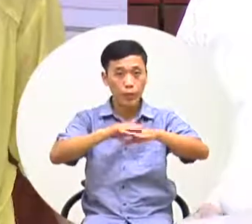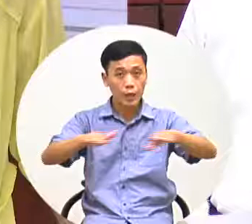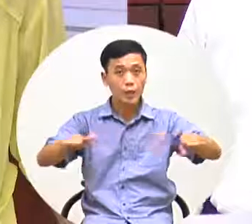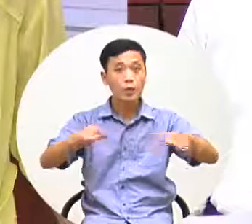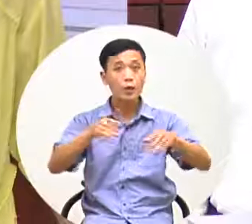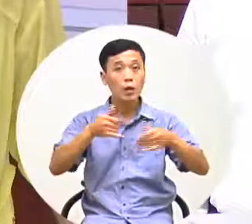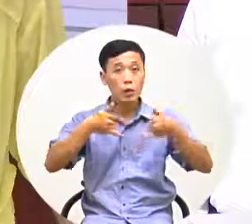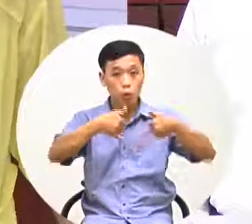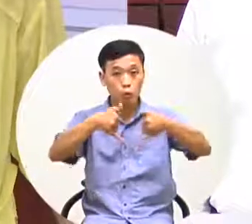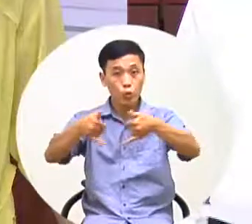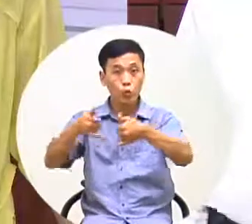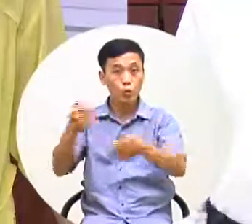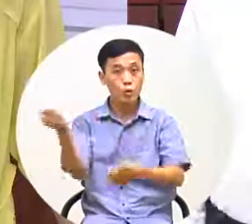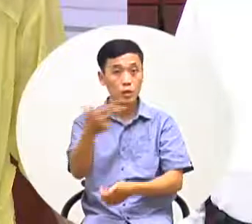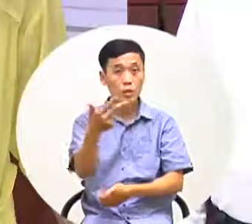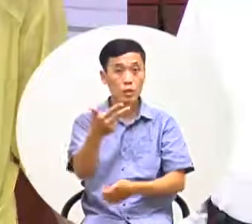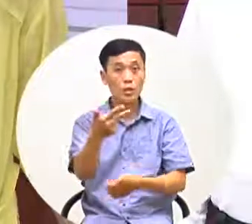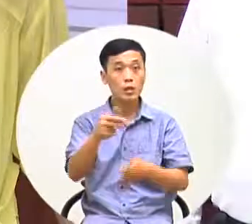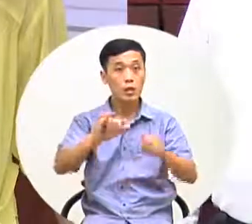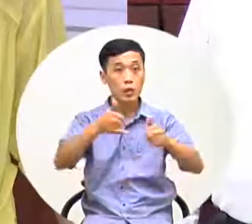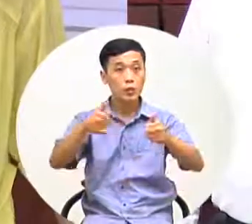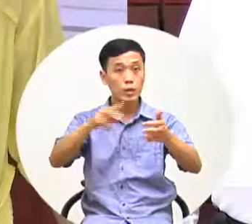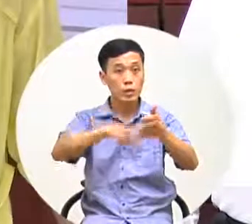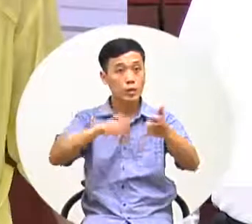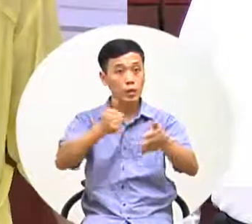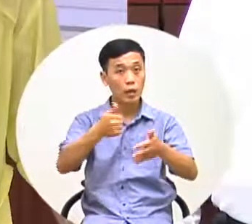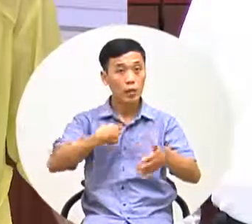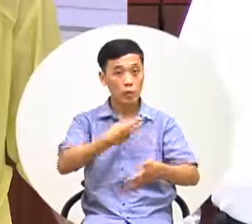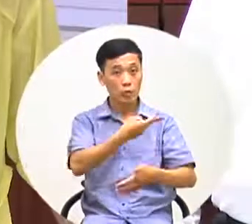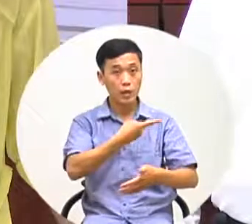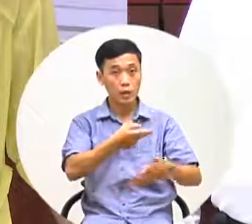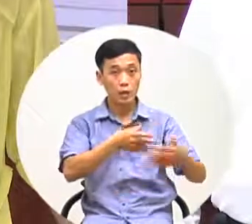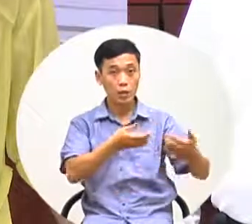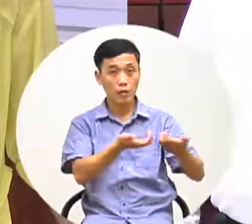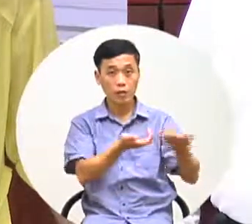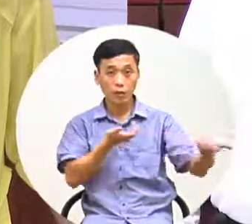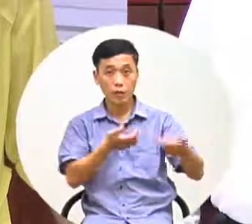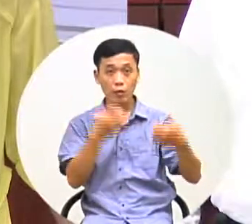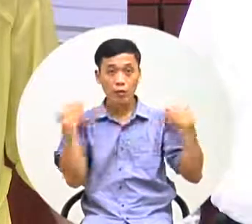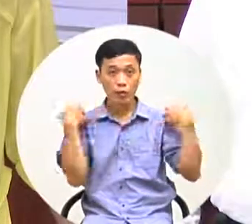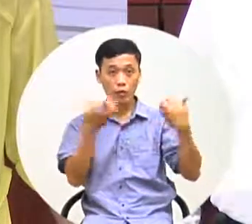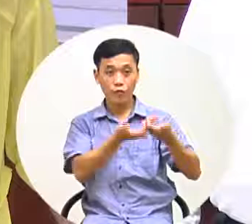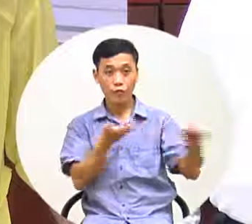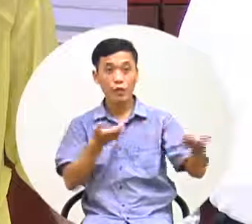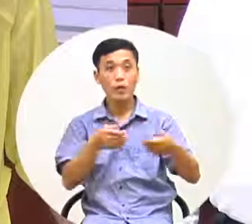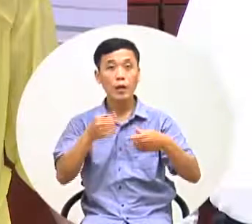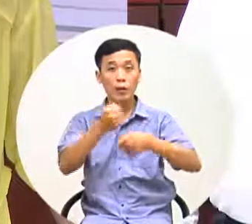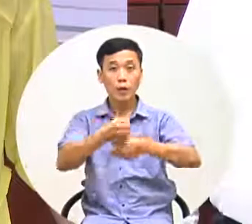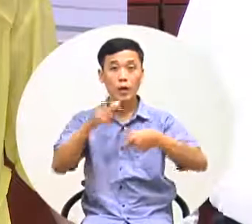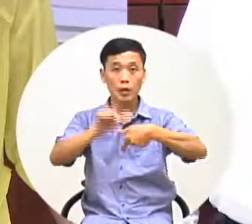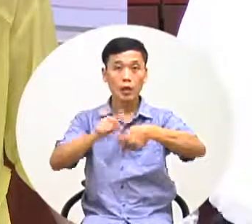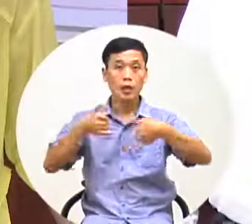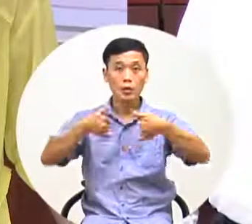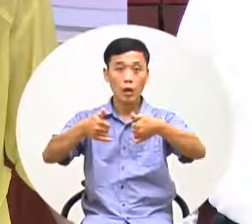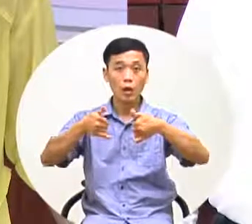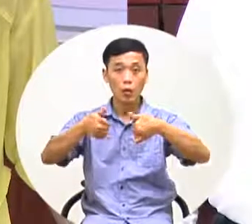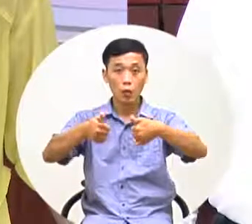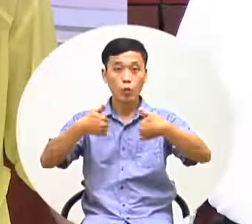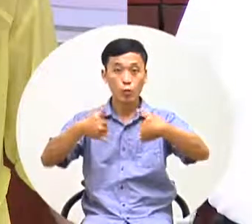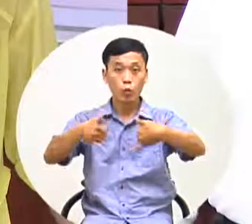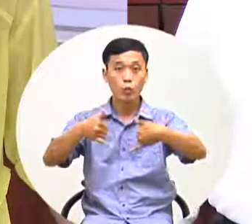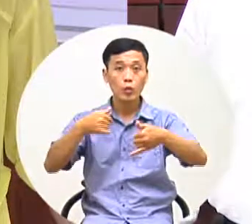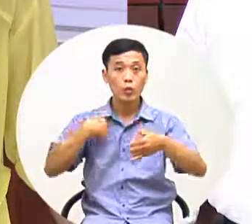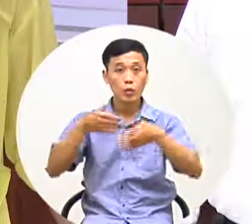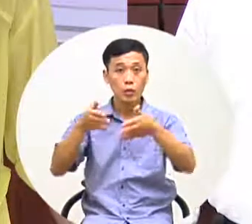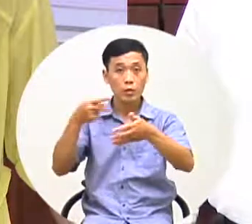员在这边了，我们两个共同分讲一半的啦。 我想那个马卡道路的部分吼，为咱美民，甲咱的美术馆